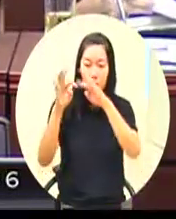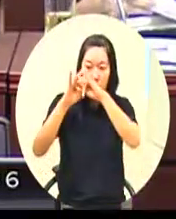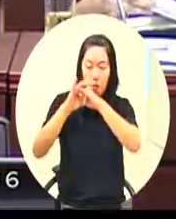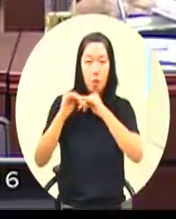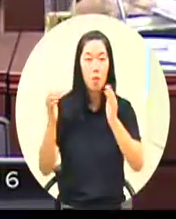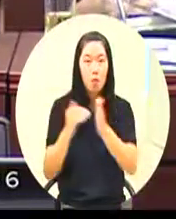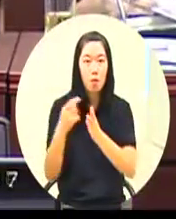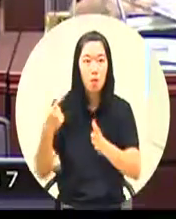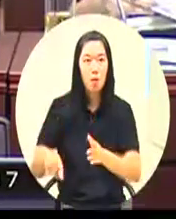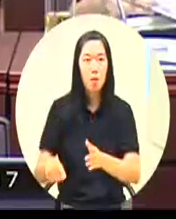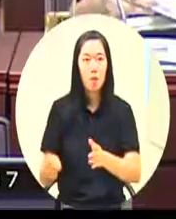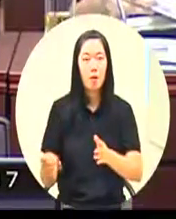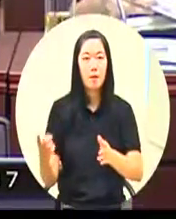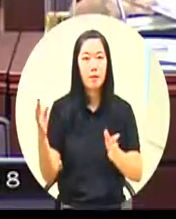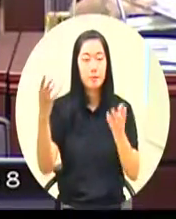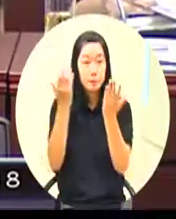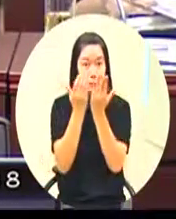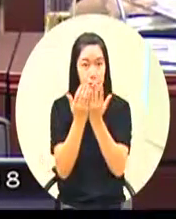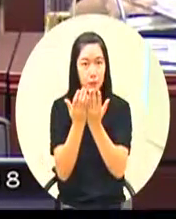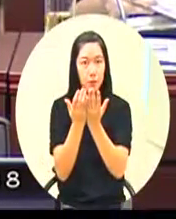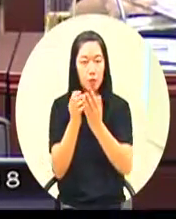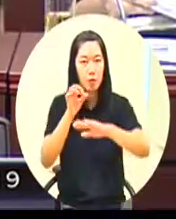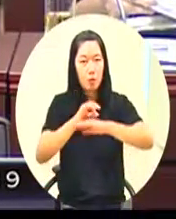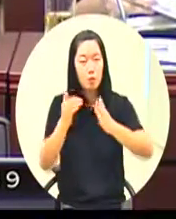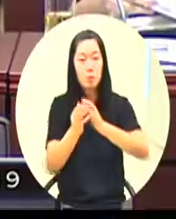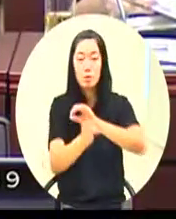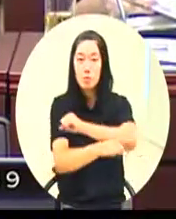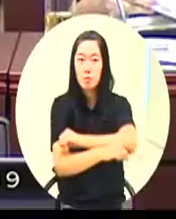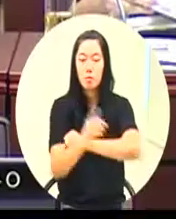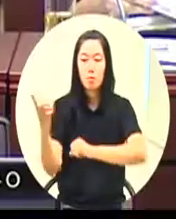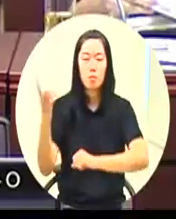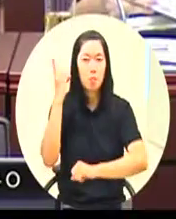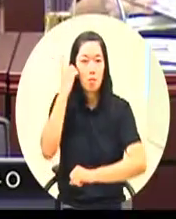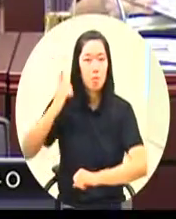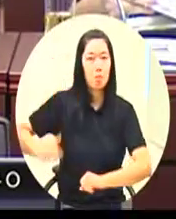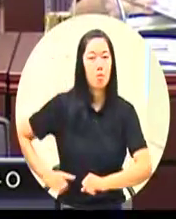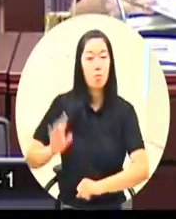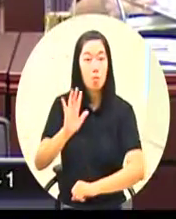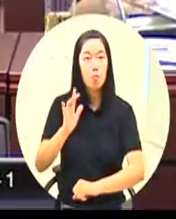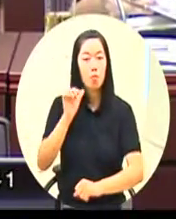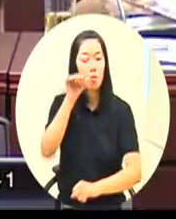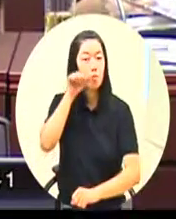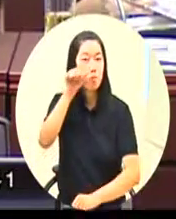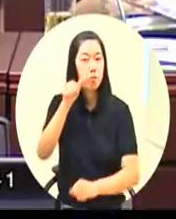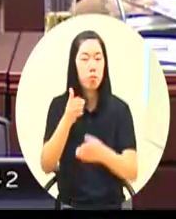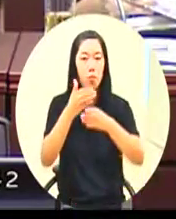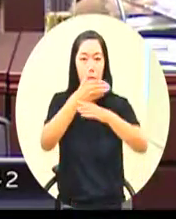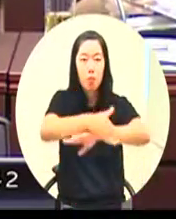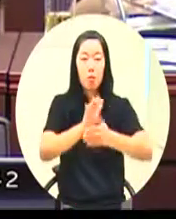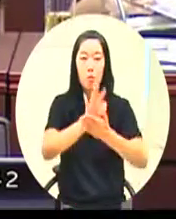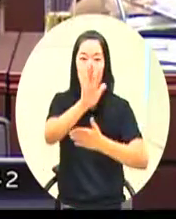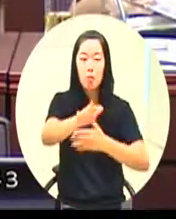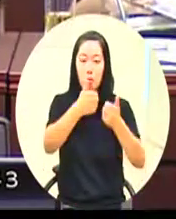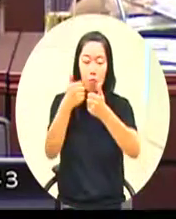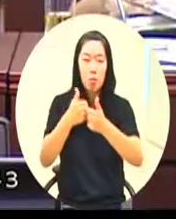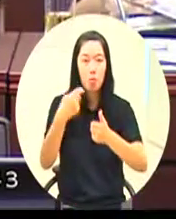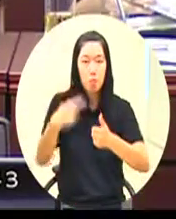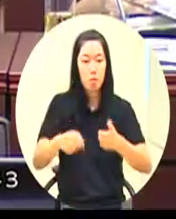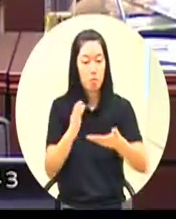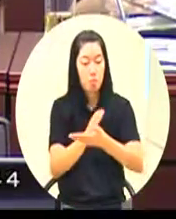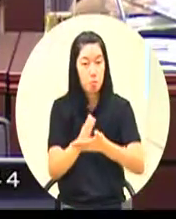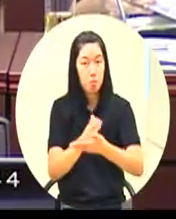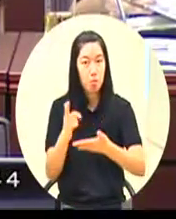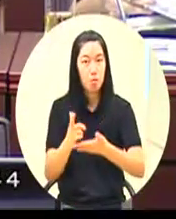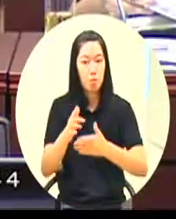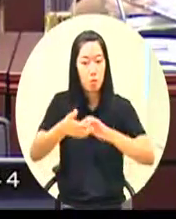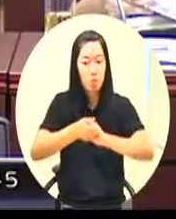能够带手机。至于说以后要怎么处理他，要5个月以后开会处理，来评估检讨，决定下